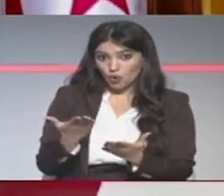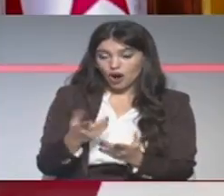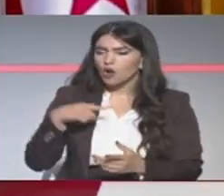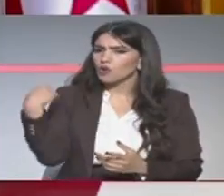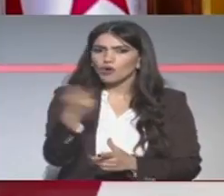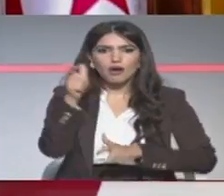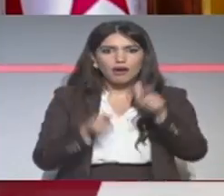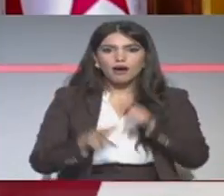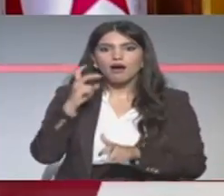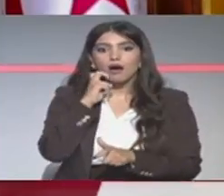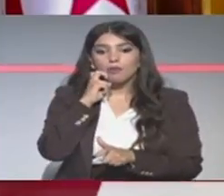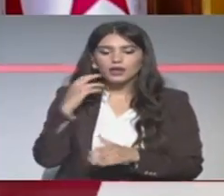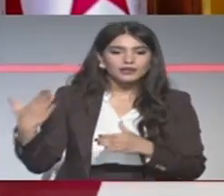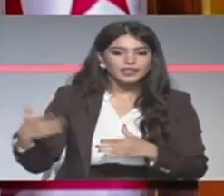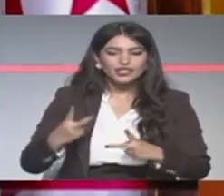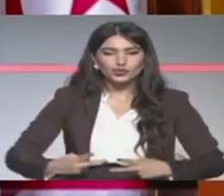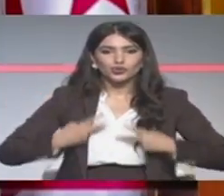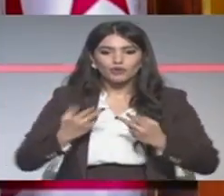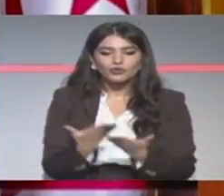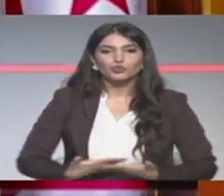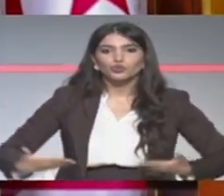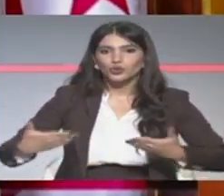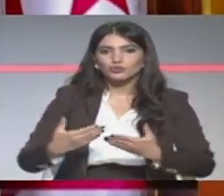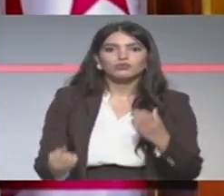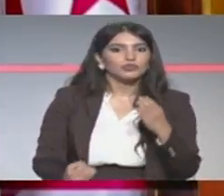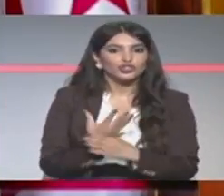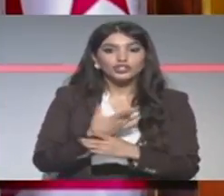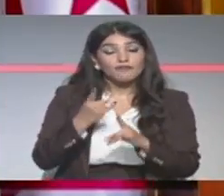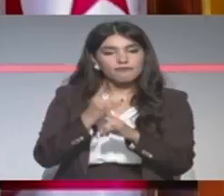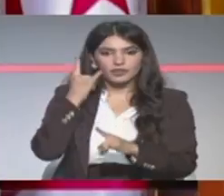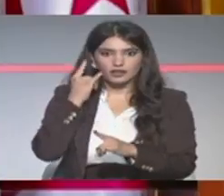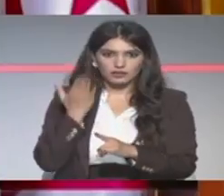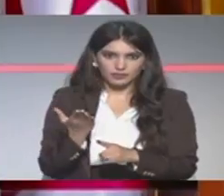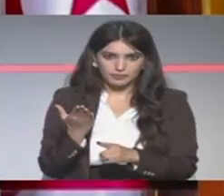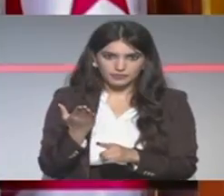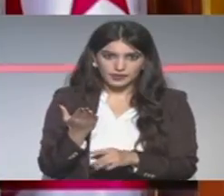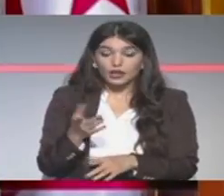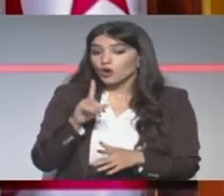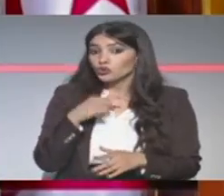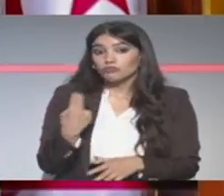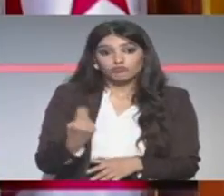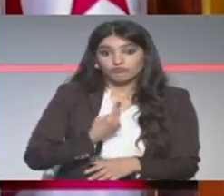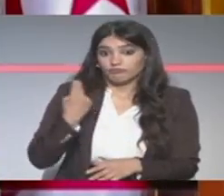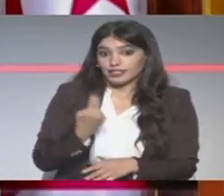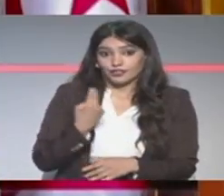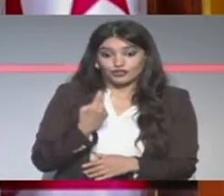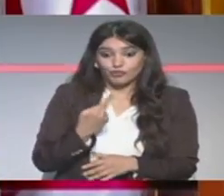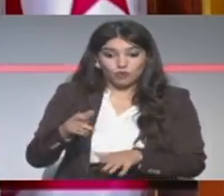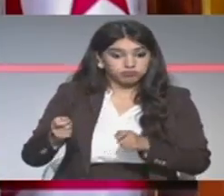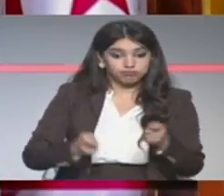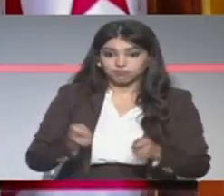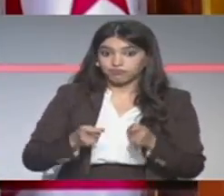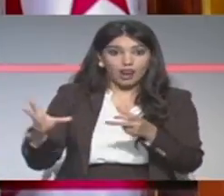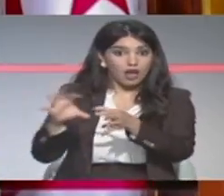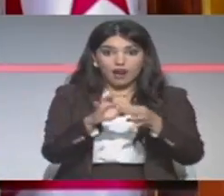كلها دخلت مرحلة جديدة في التاريخ، ولا يمكن أن تدار